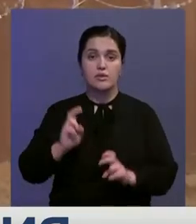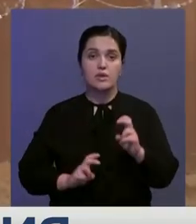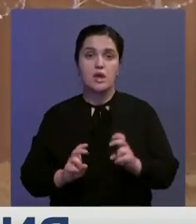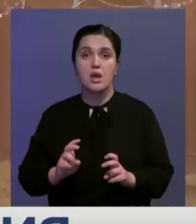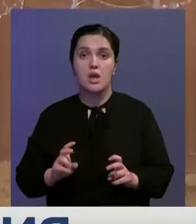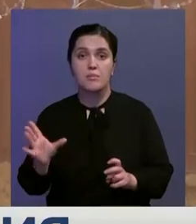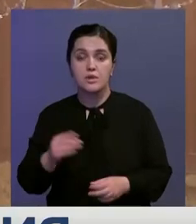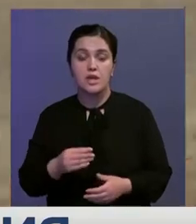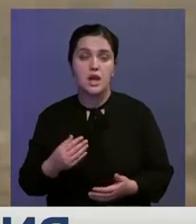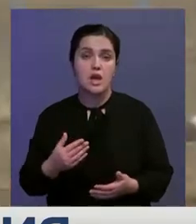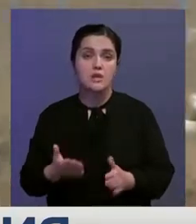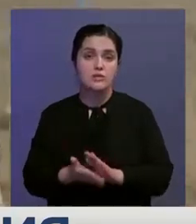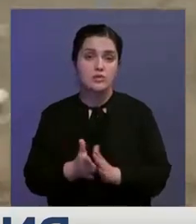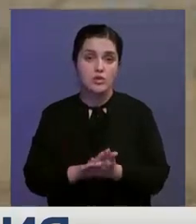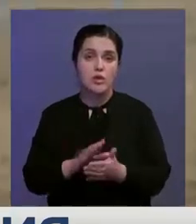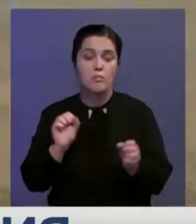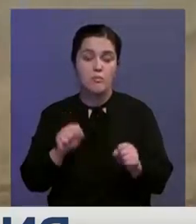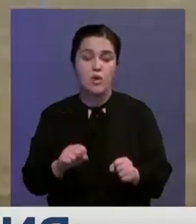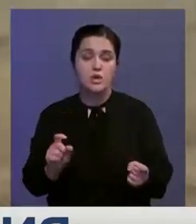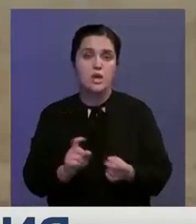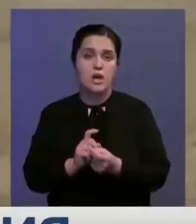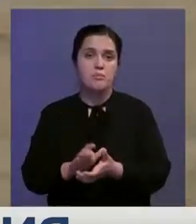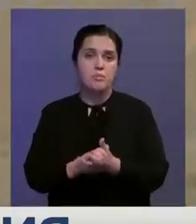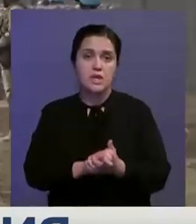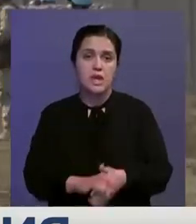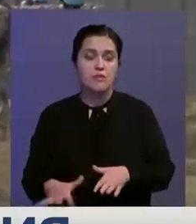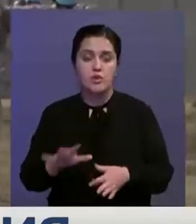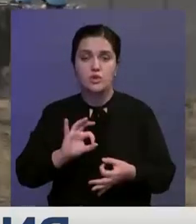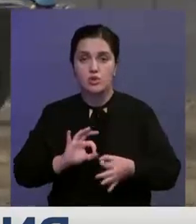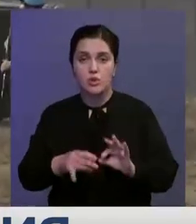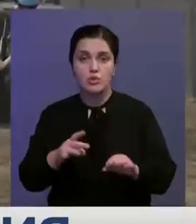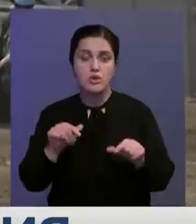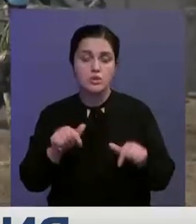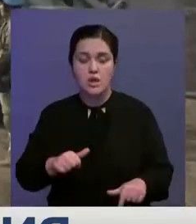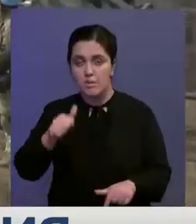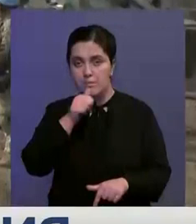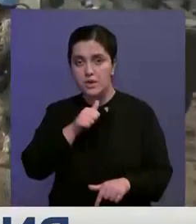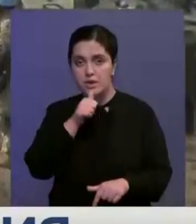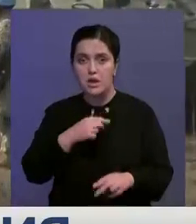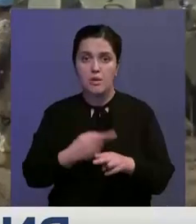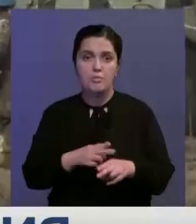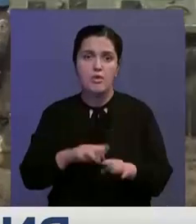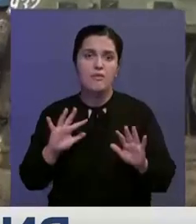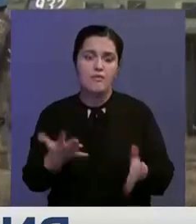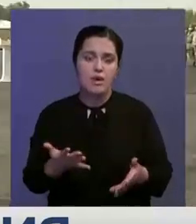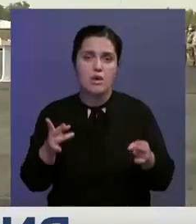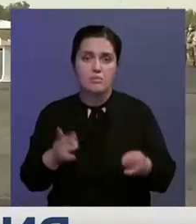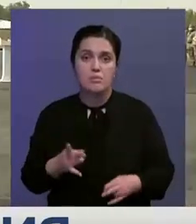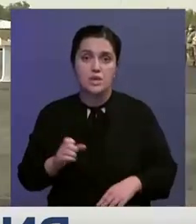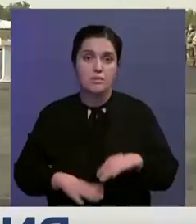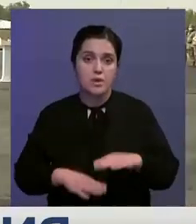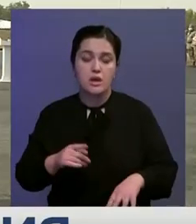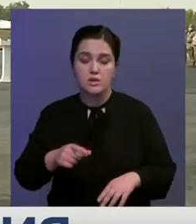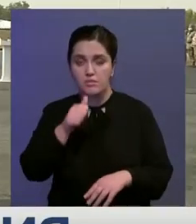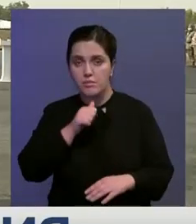все ситуации, с которыми могут столкнуться миротворцы, сложно, но здесь пытаются отработать основные сценарии, встречающиеся на практике.